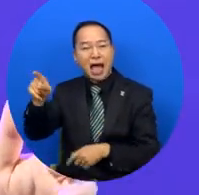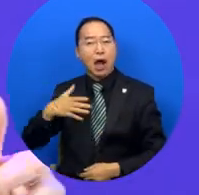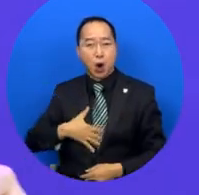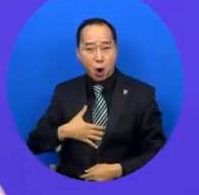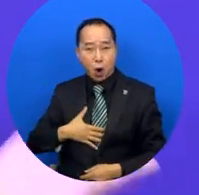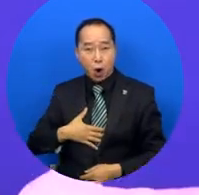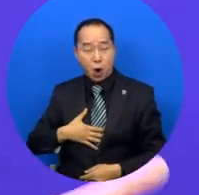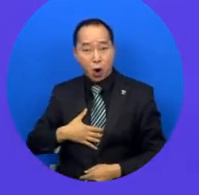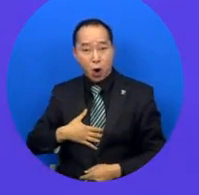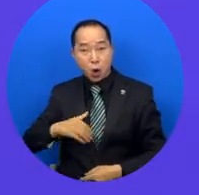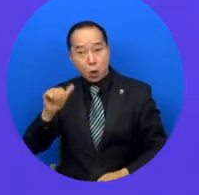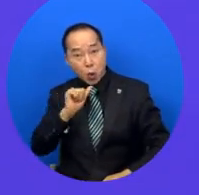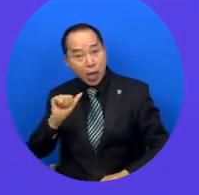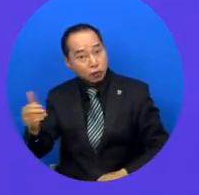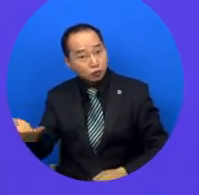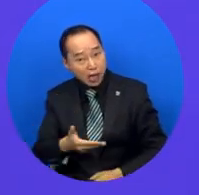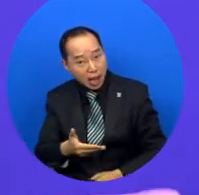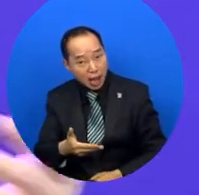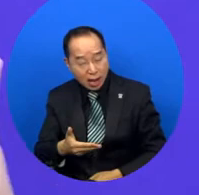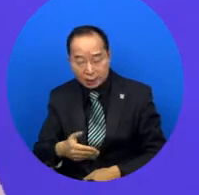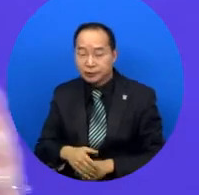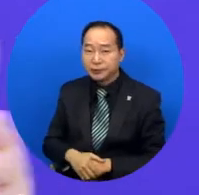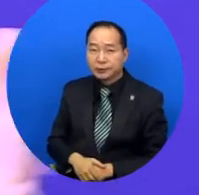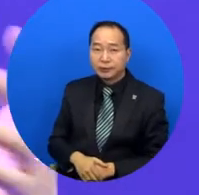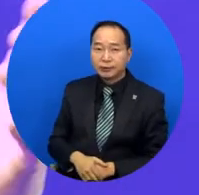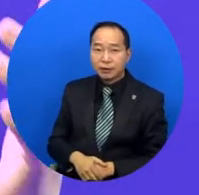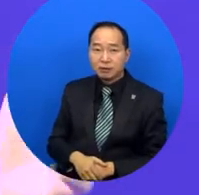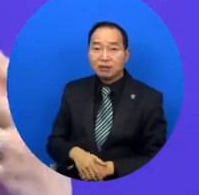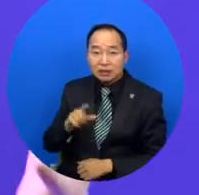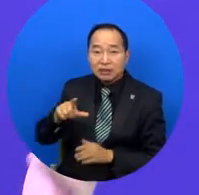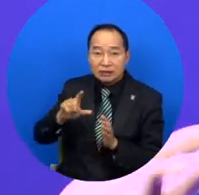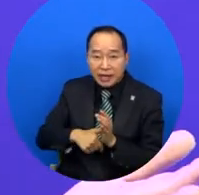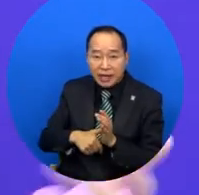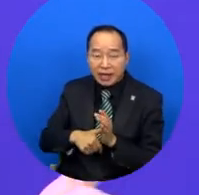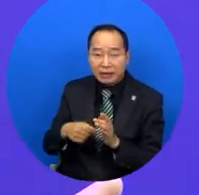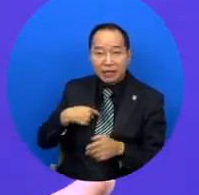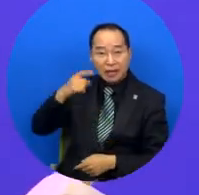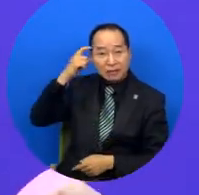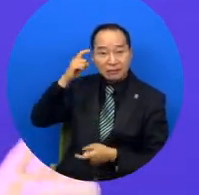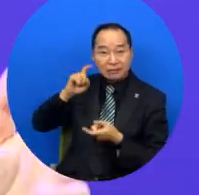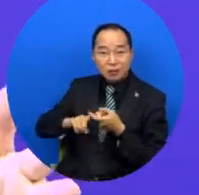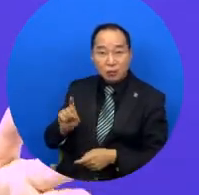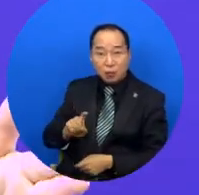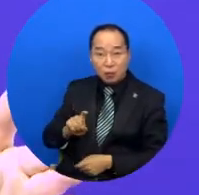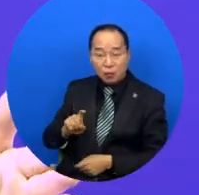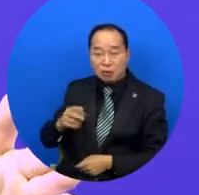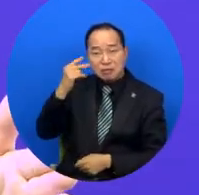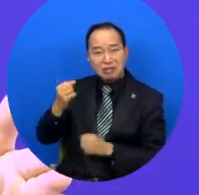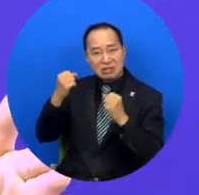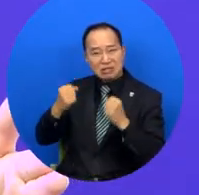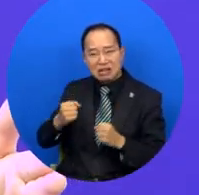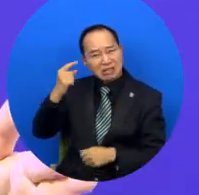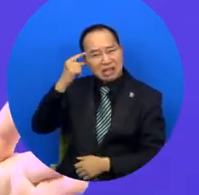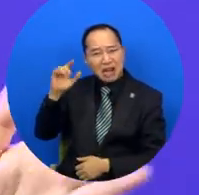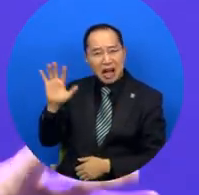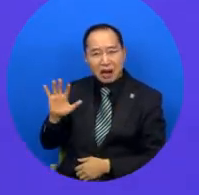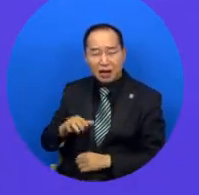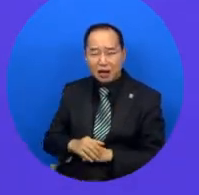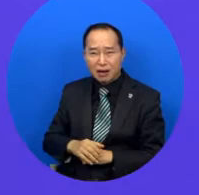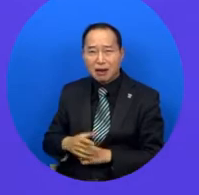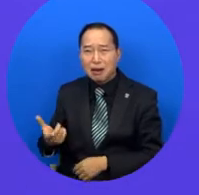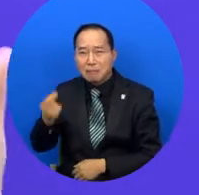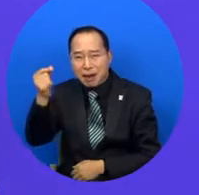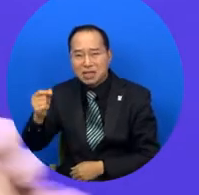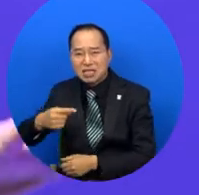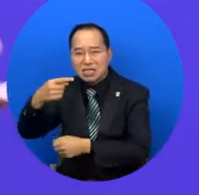아는데 만나볼래 이러시더라고요. 이제 나한테 이제 고마운 마음에 이제 알려주신 거야. 근데 나는 그때까지는 미국에 있을